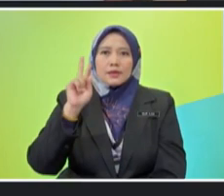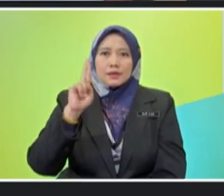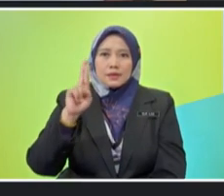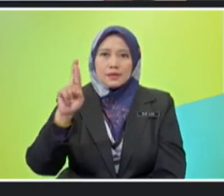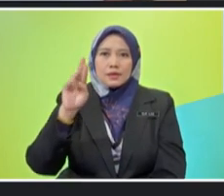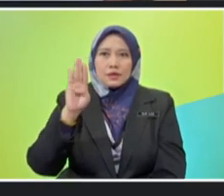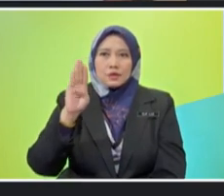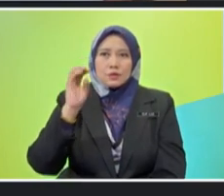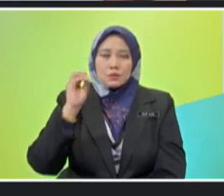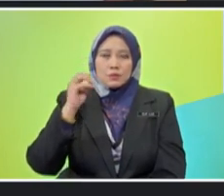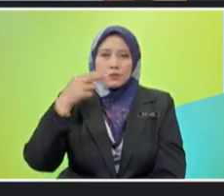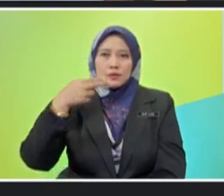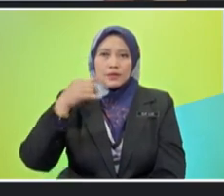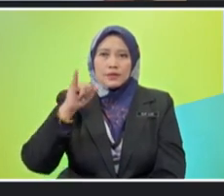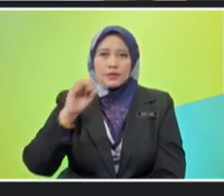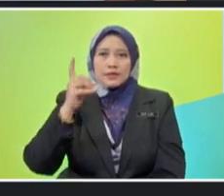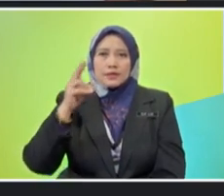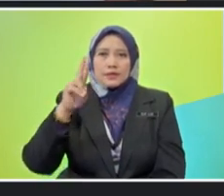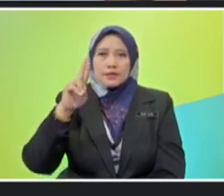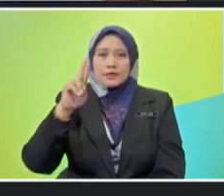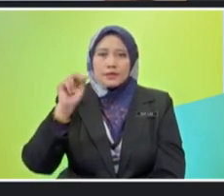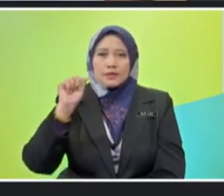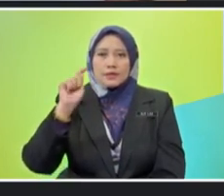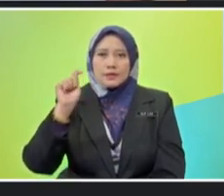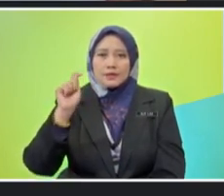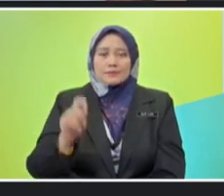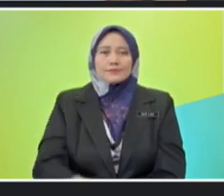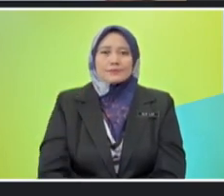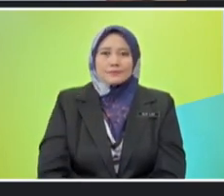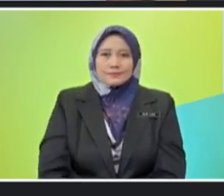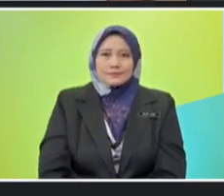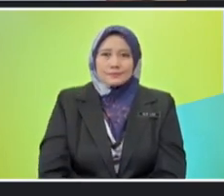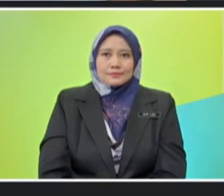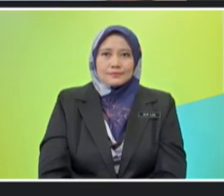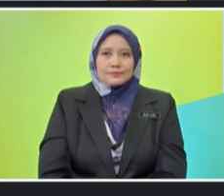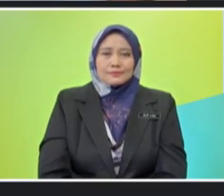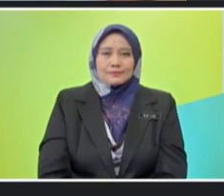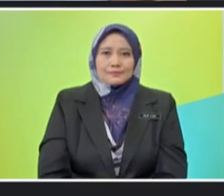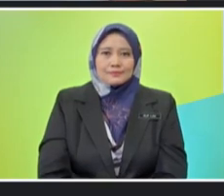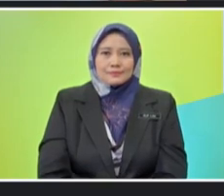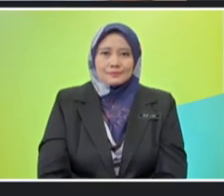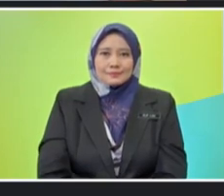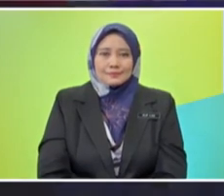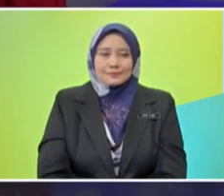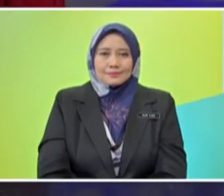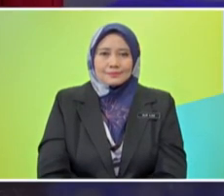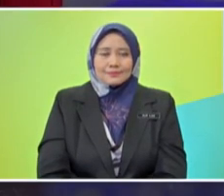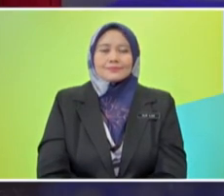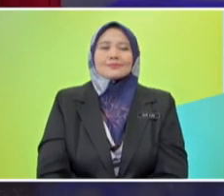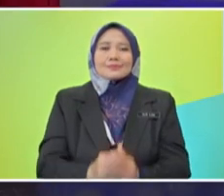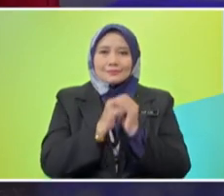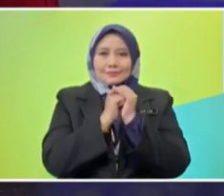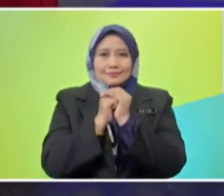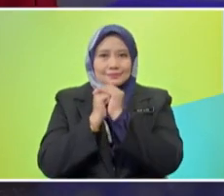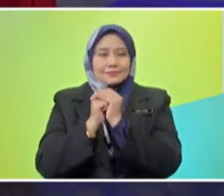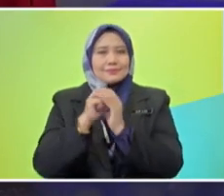kedua, kepentingan karbohidrat ialah membekalkan tenaga. Tahniah Amni. Ya, cuma